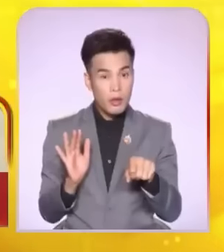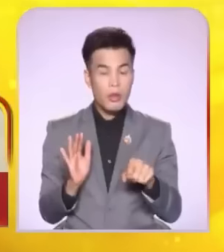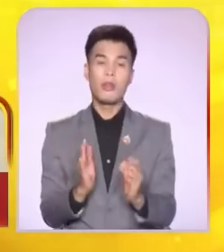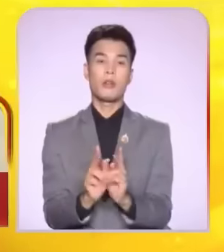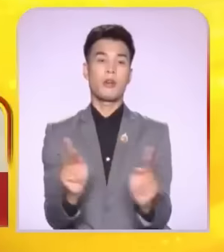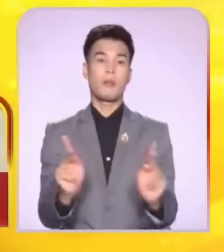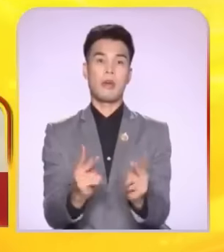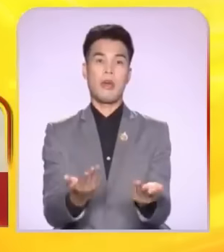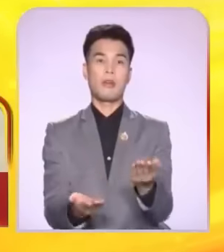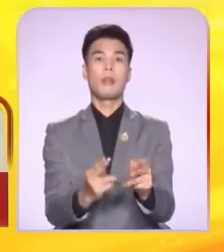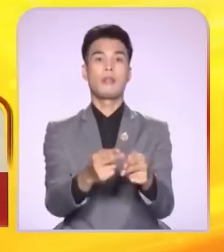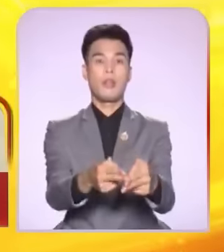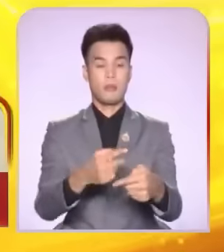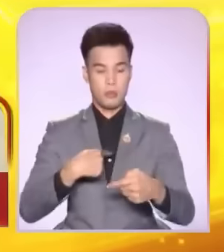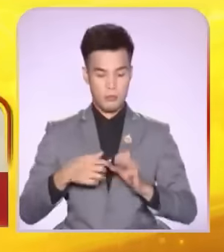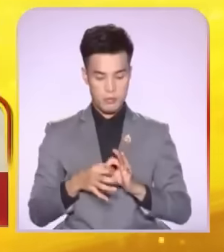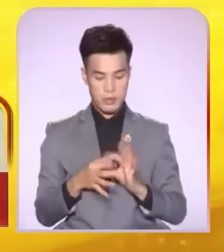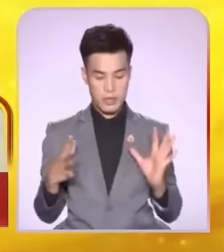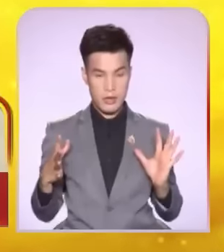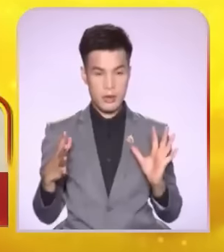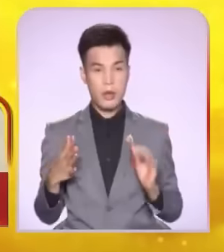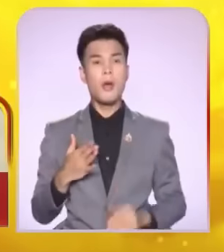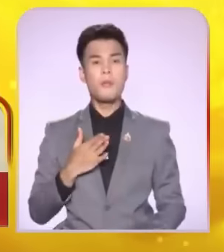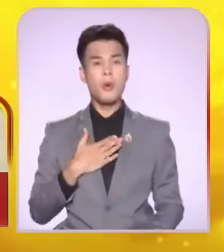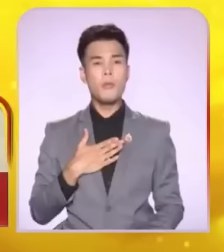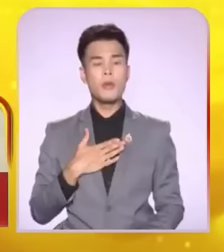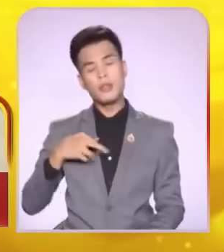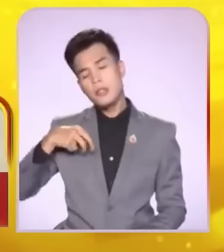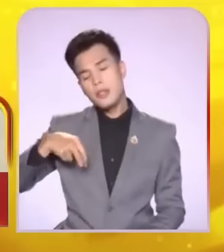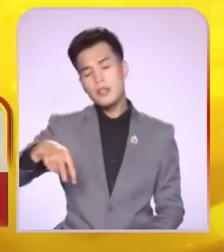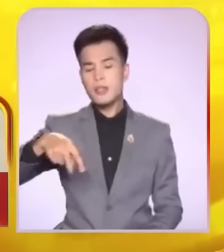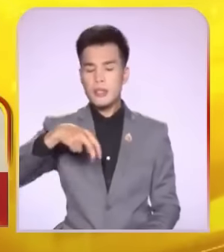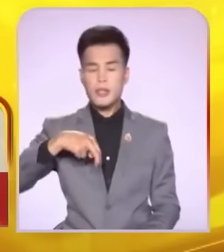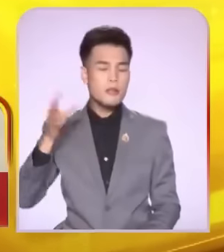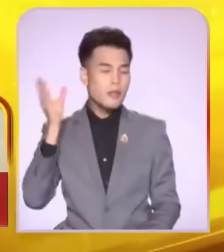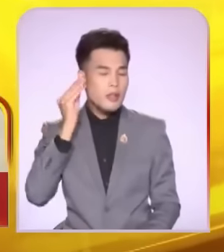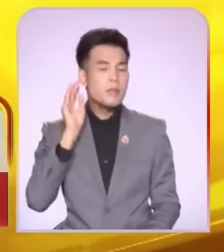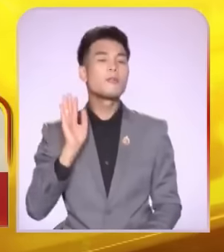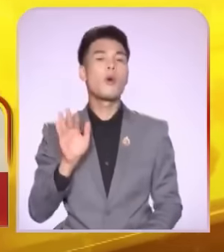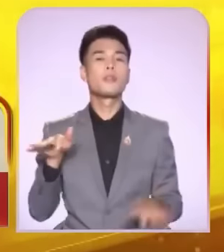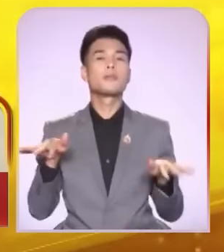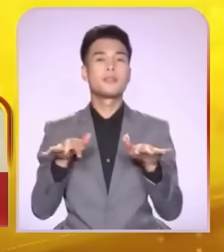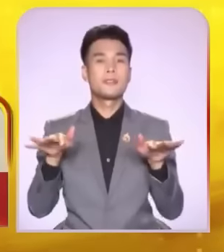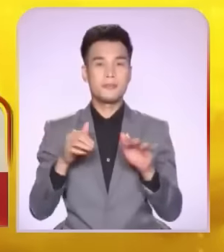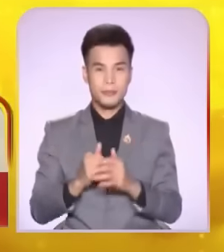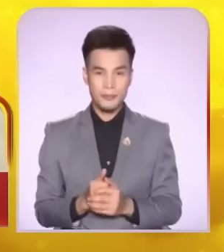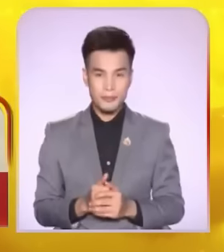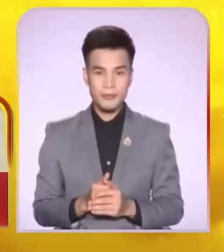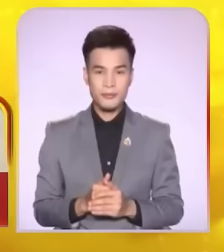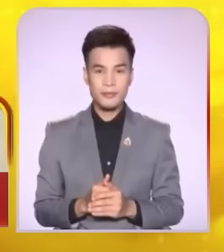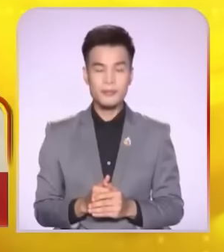ต่กรรมการผมไม่ได้เกี่ยวข้องผมเป็นคนเดินผ่านไปผ่านมาได้ยินเฉยๆ ท่าน รั ฐมนตรีเข้ามาคนมาทั้งพรรคเลยครับ